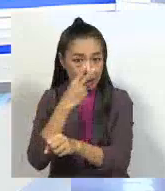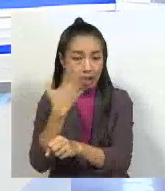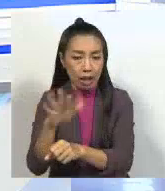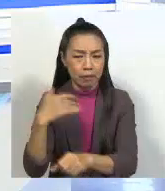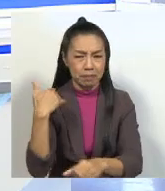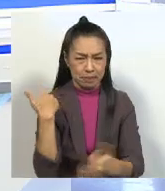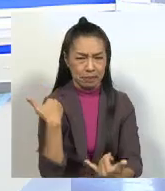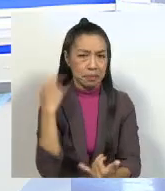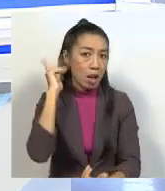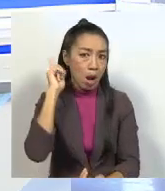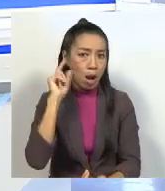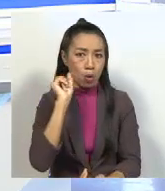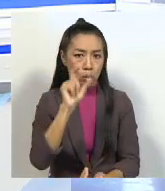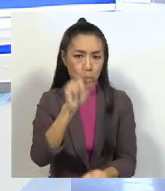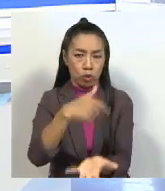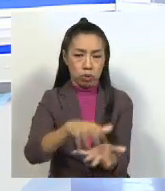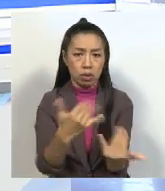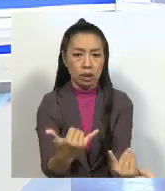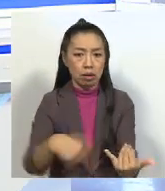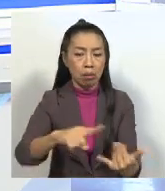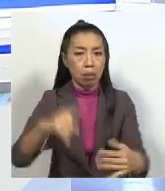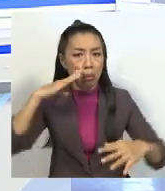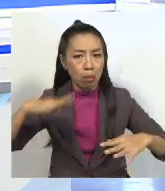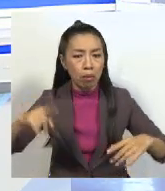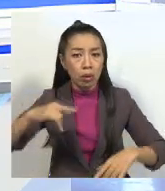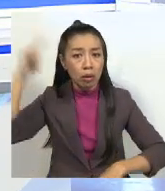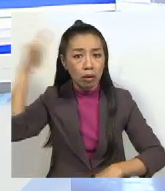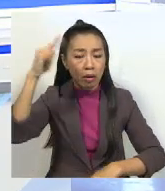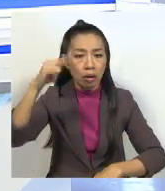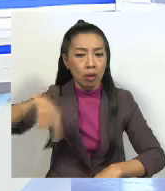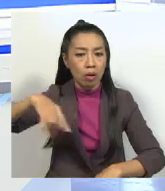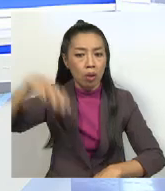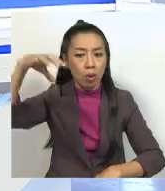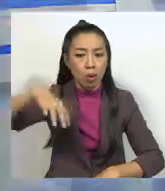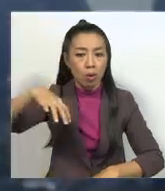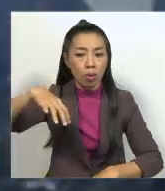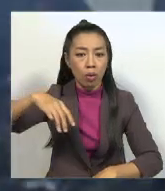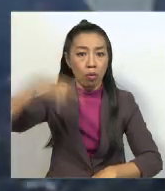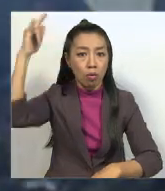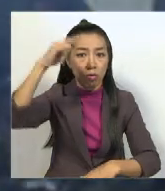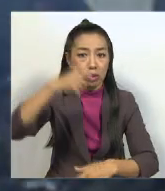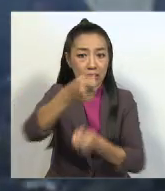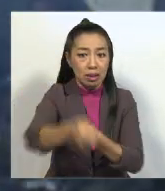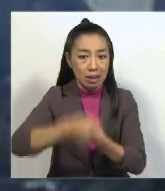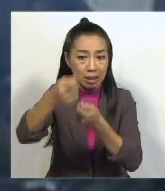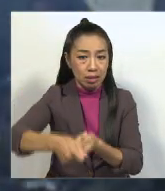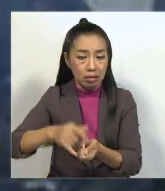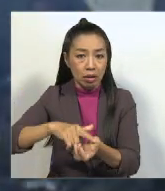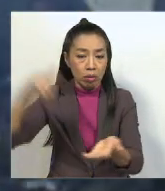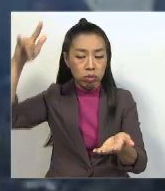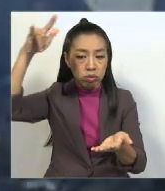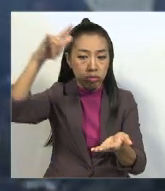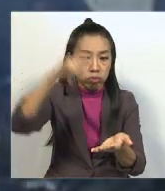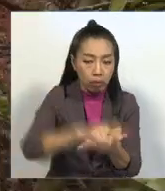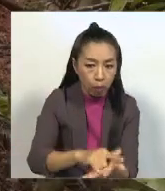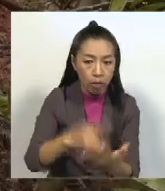ชมคะมีรายงานข่าวด่วนเข้ามานะคะว่าเกิดอุบัติเหตุเครื่องบินกรมฝนหลวงและการบินเกษตรตกในพื้นที่อำเภอไซโยกจังหวัดกา